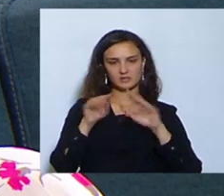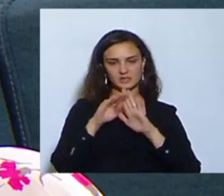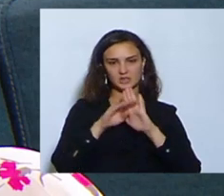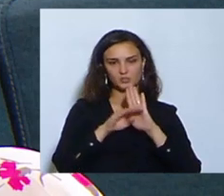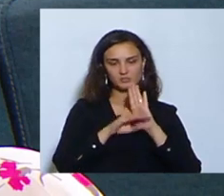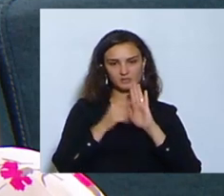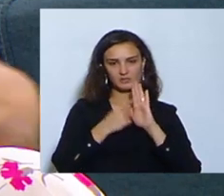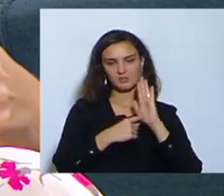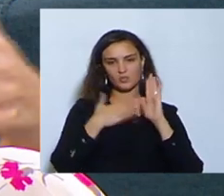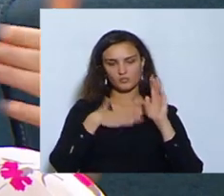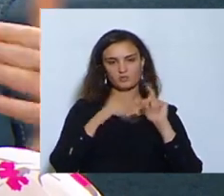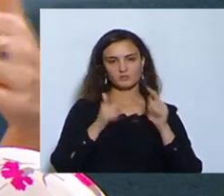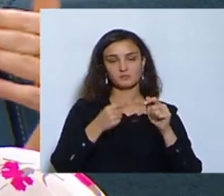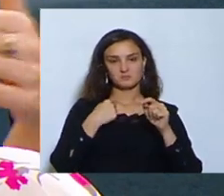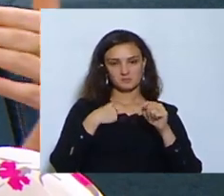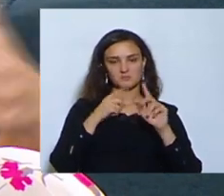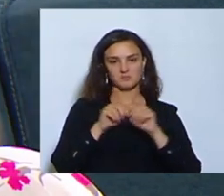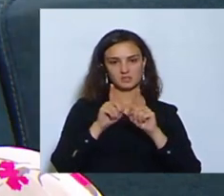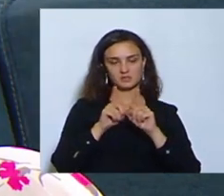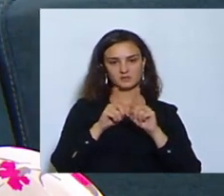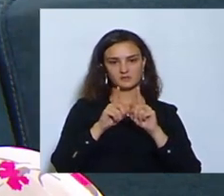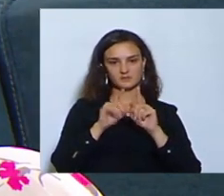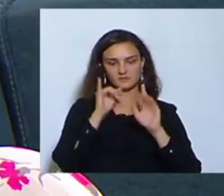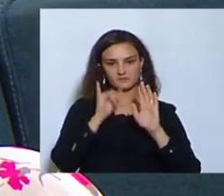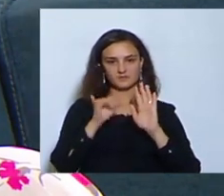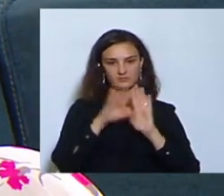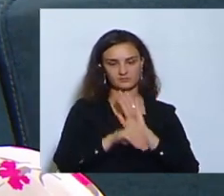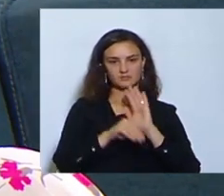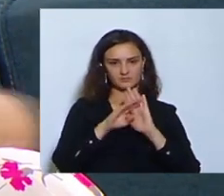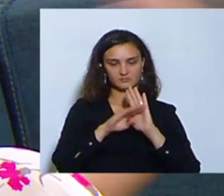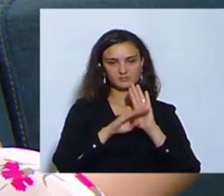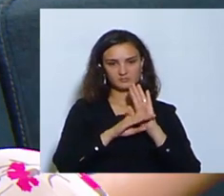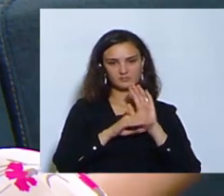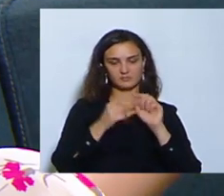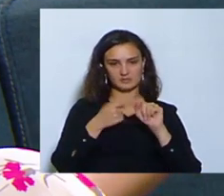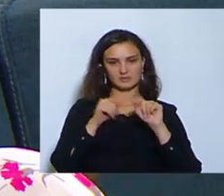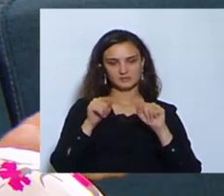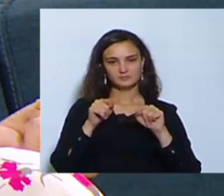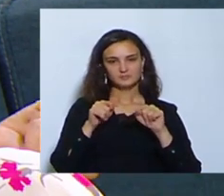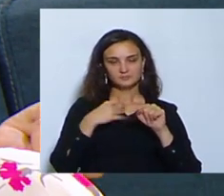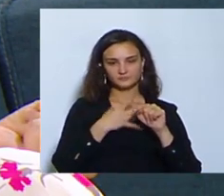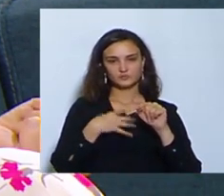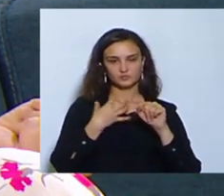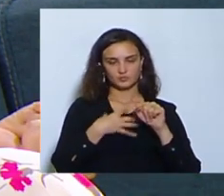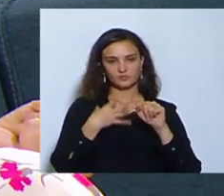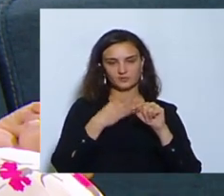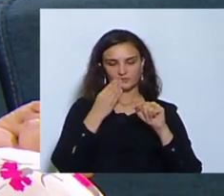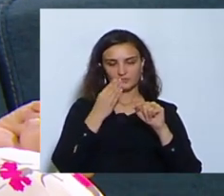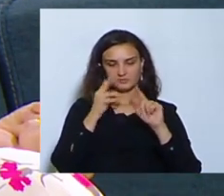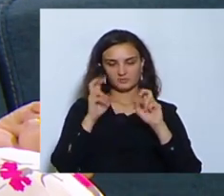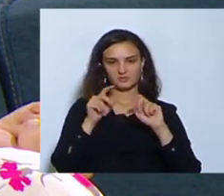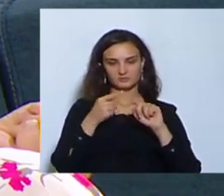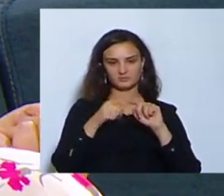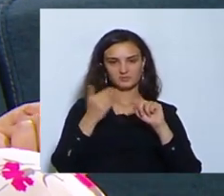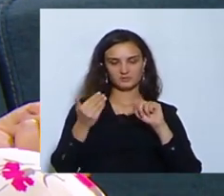კრიტერიუმებს აკმაყოფილებს და მე მაინდა მაინც ვერ ვჯდები იმ კრიტერიუმებში. ცხადია, აი ეს ნიშნავანი კვებითი